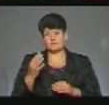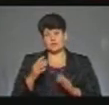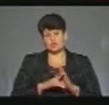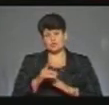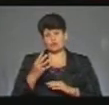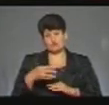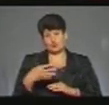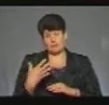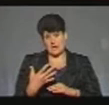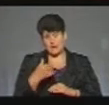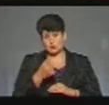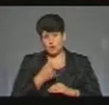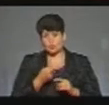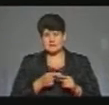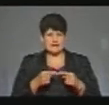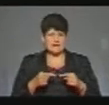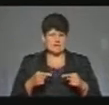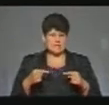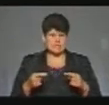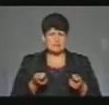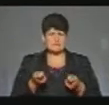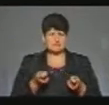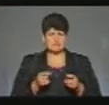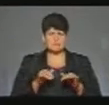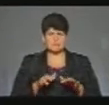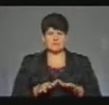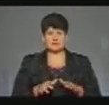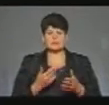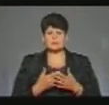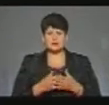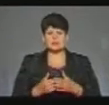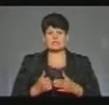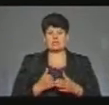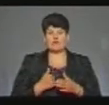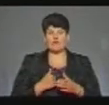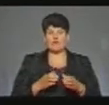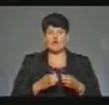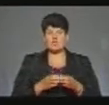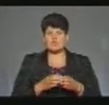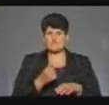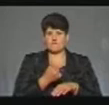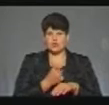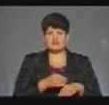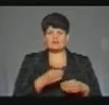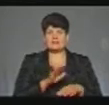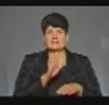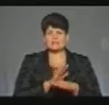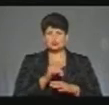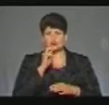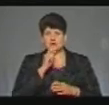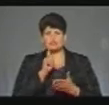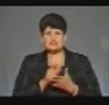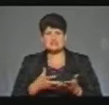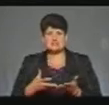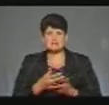45-го, це різноманітні адміністративні методи. Ну, наприклад, воєводи, наприклад, Люблінської області, видавали накази, що українці повинні